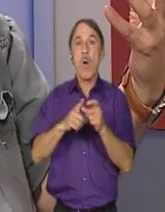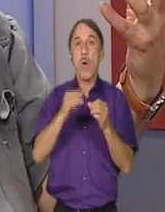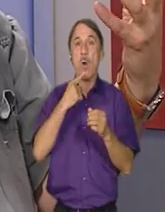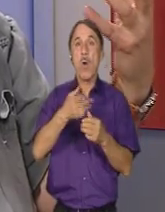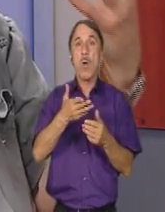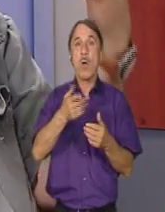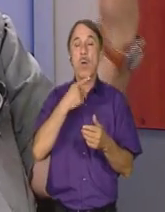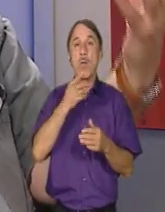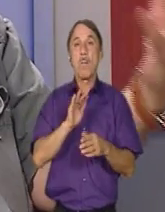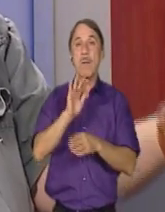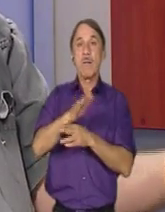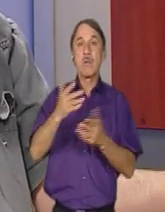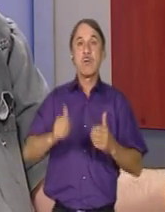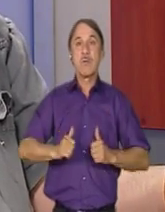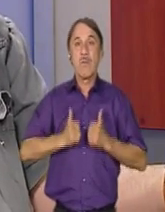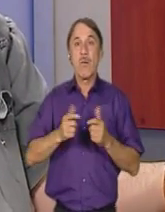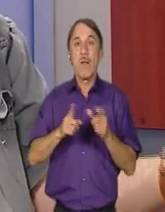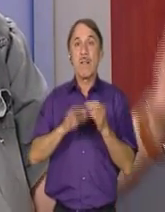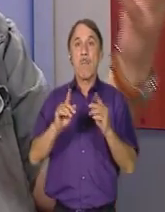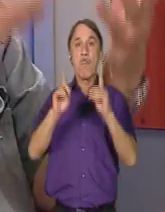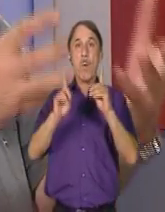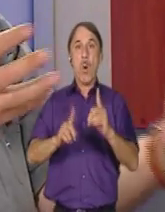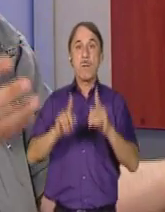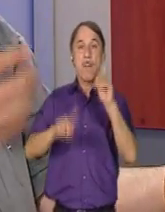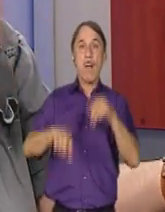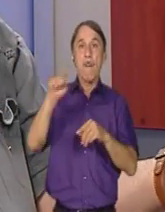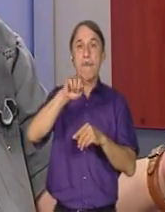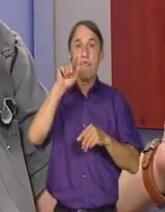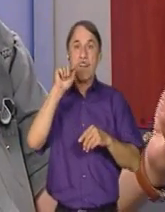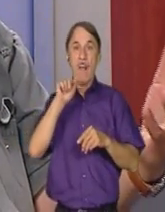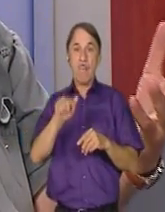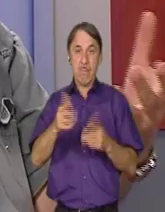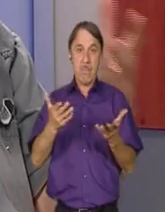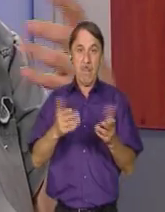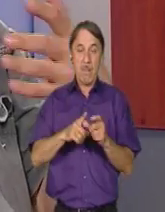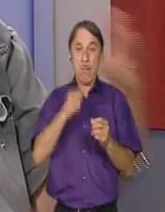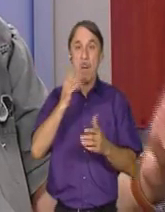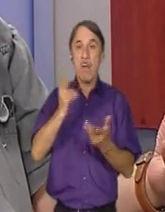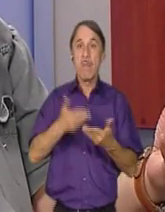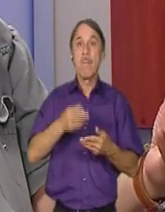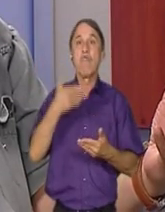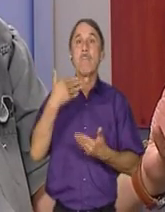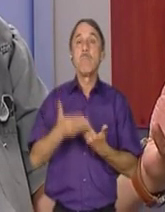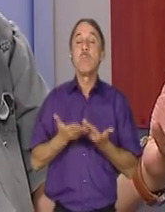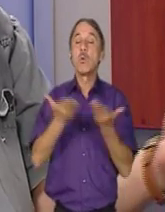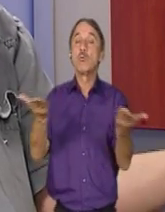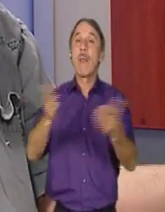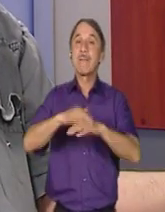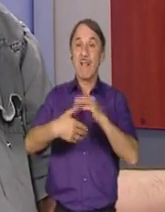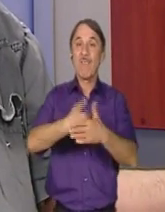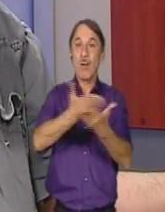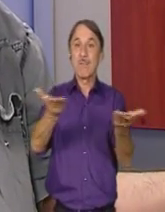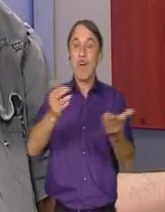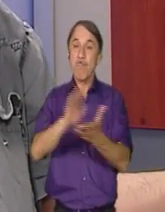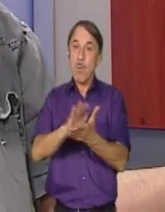bavimo da bismo ulepšali vaš život, da bismo postavili neka pitanja, da bismo vam pružili neko zadovoljstvo.